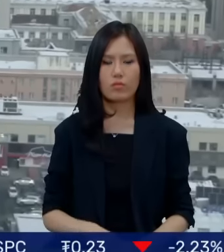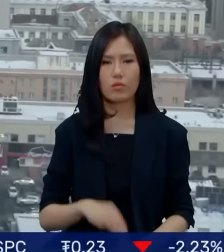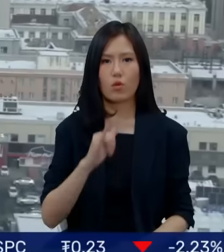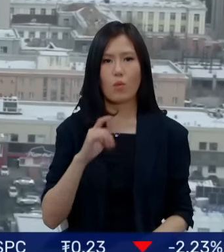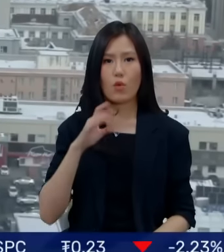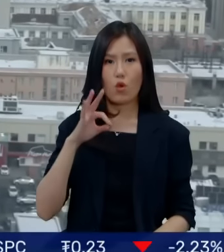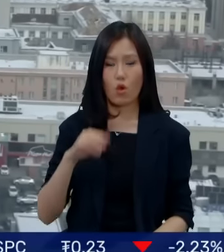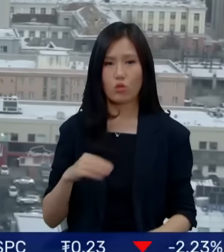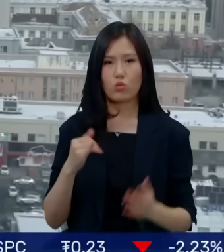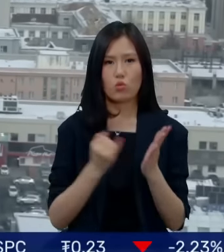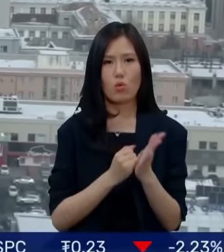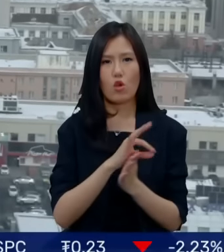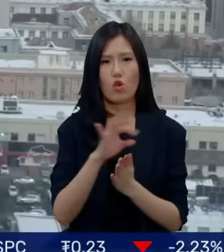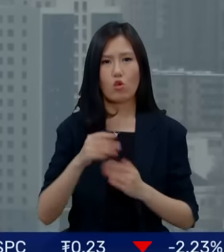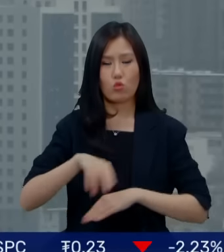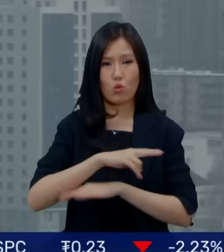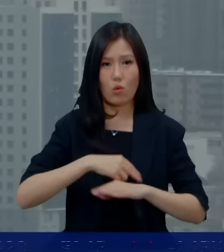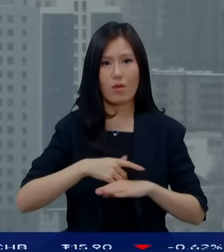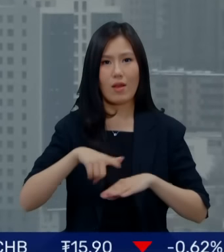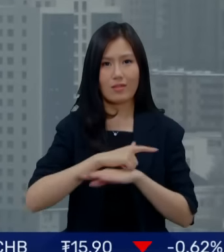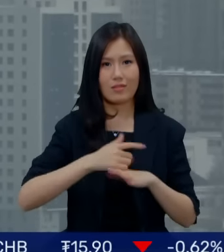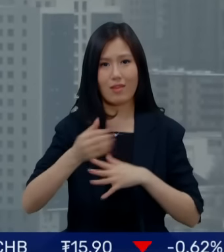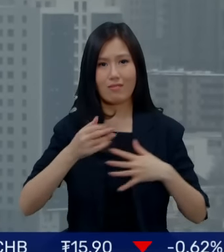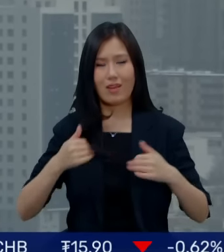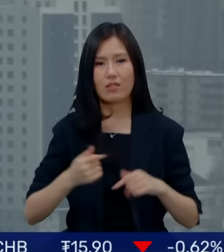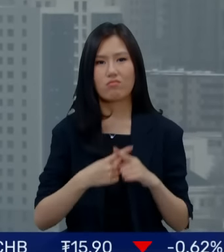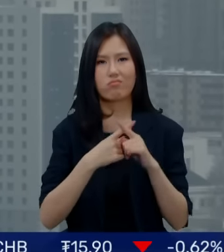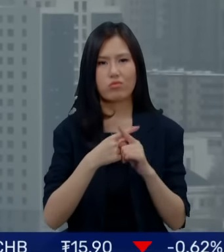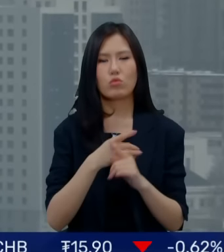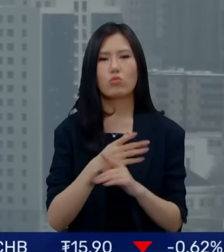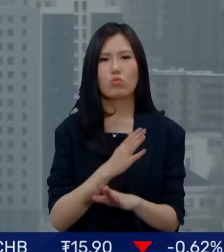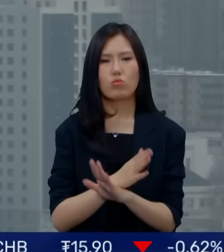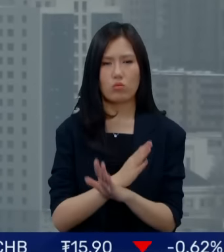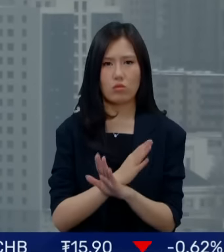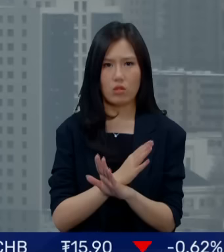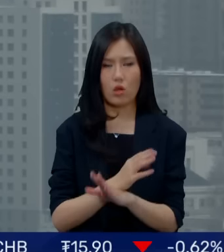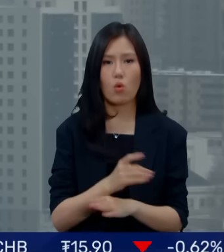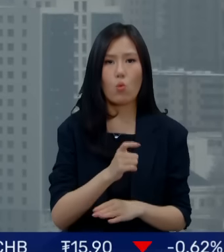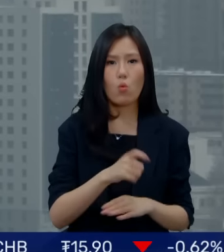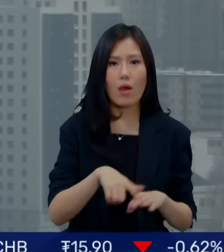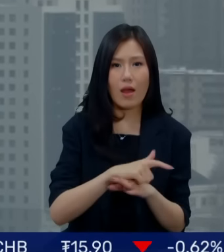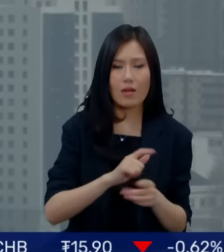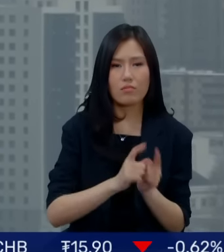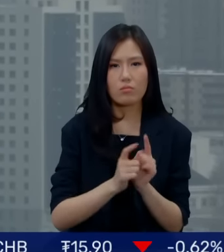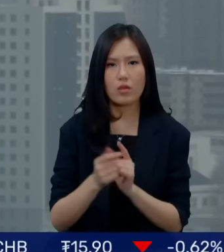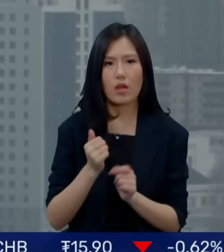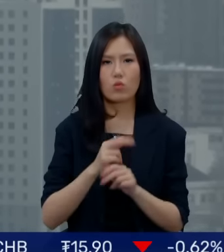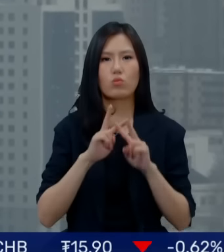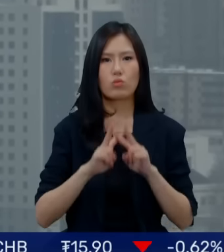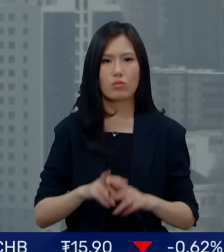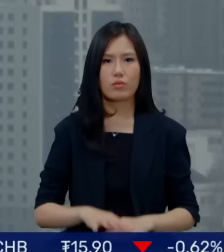хотын 6 дүүрэгт газар эзэмшүүлэх ажил зогссон. Харин эзэмсэн газрыг өмчлүүлэх ажил үргэлжилж байгаа юм а.